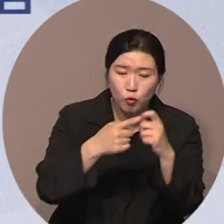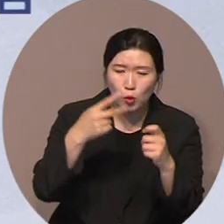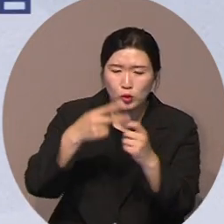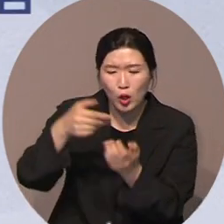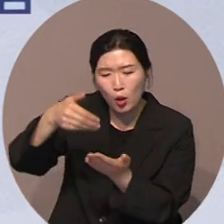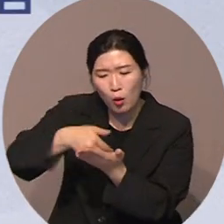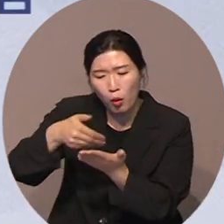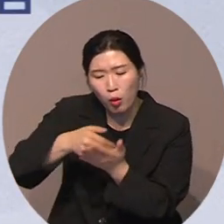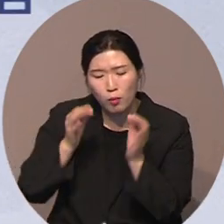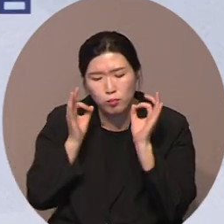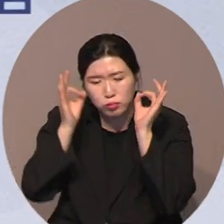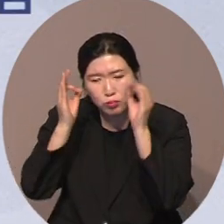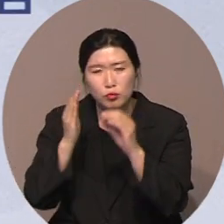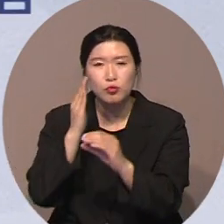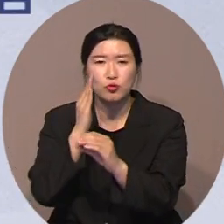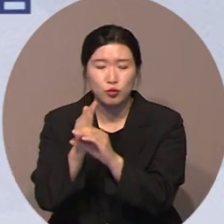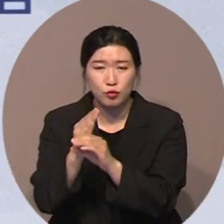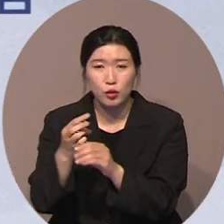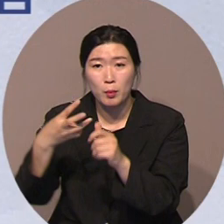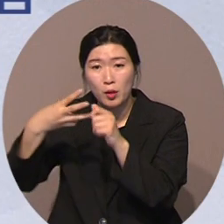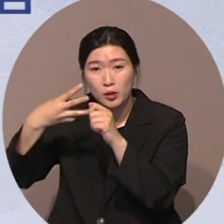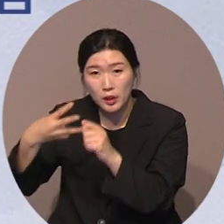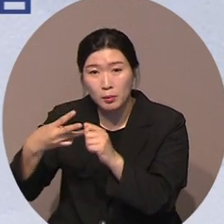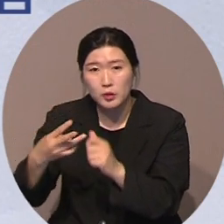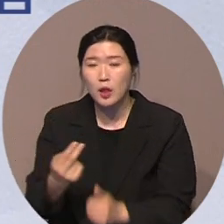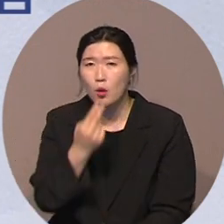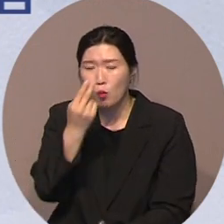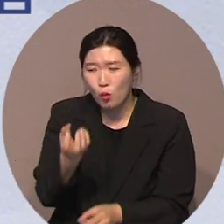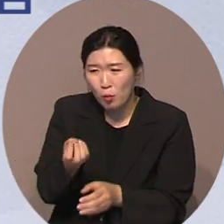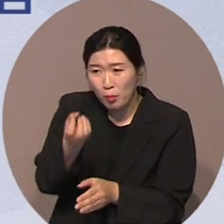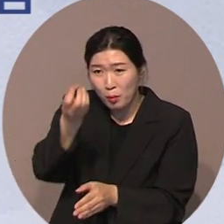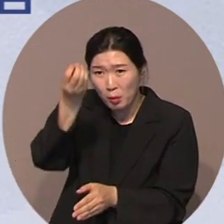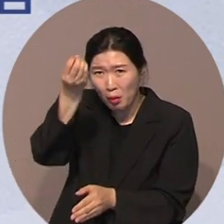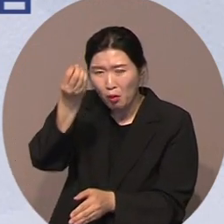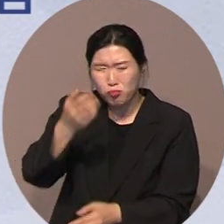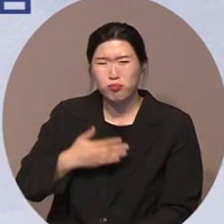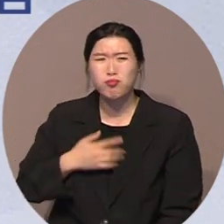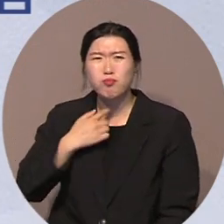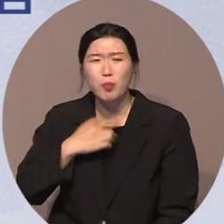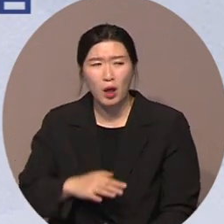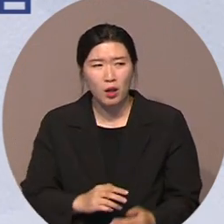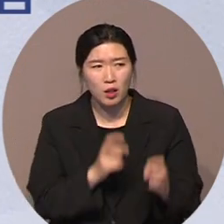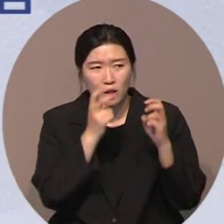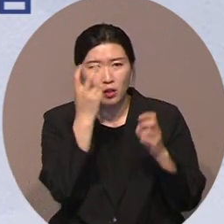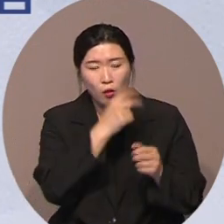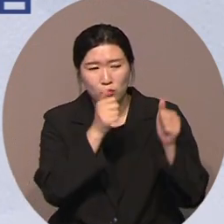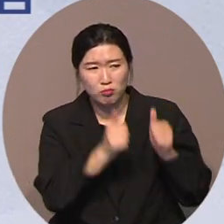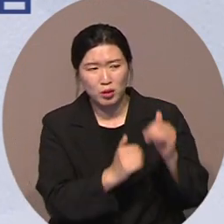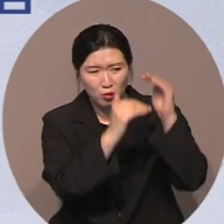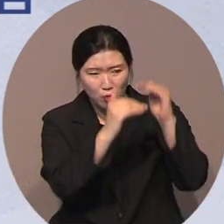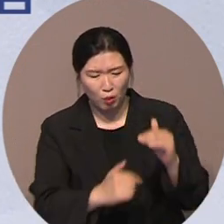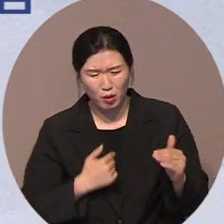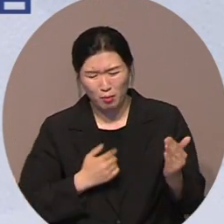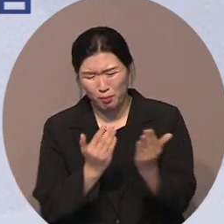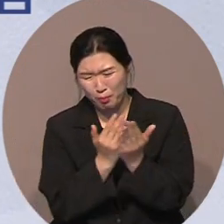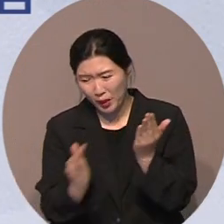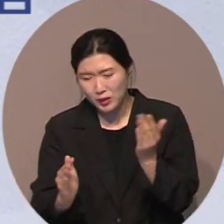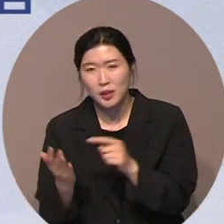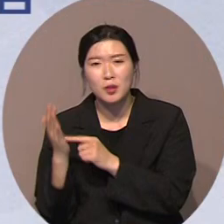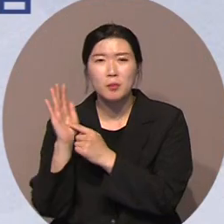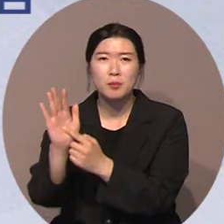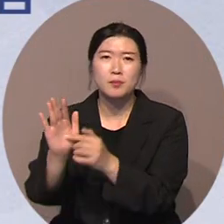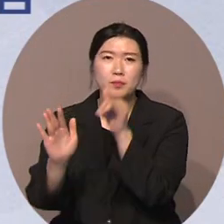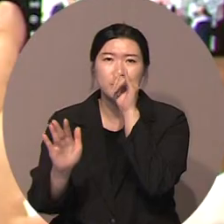폐수 총량을 줄이는 측면이 있었으며 페놀 화합물을 대기로 배출해 대기오염을 유발했다는 검찰의 주장도 사실이